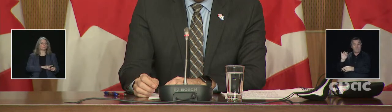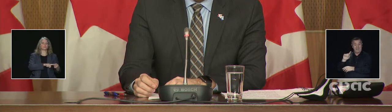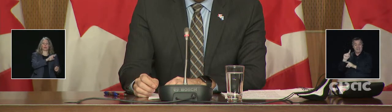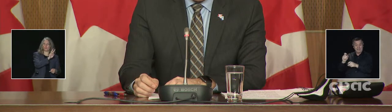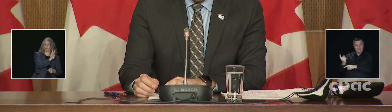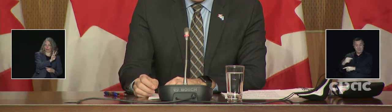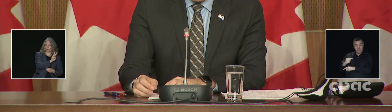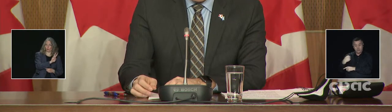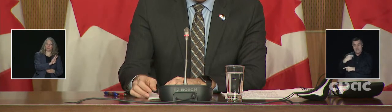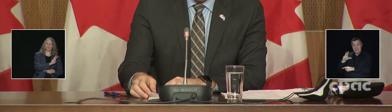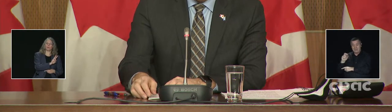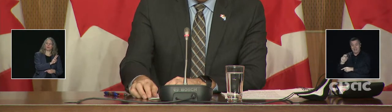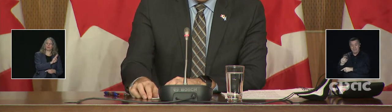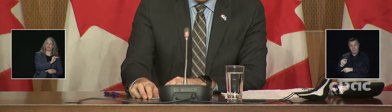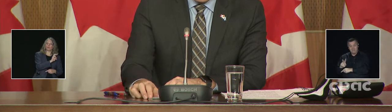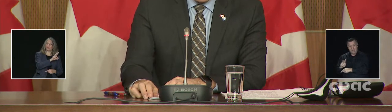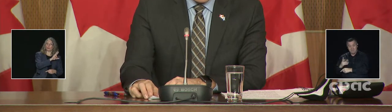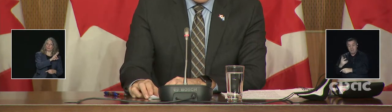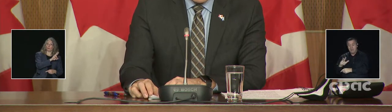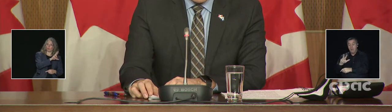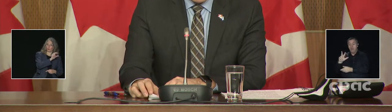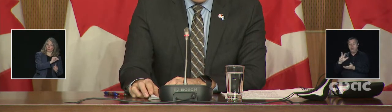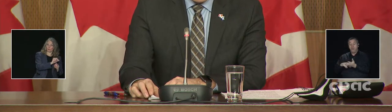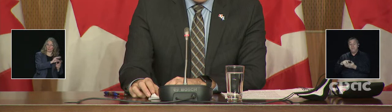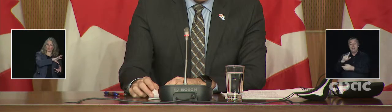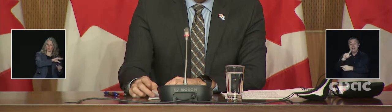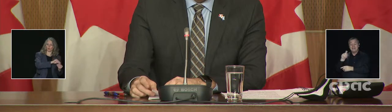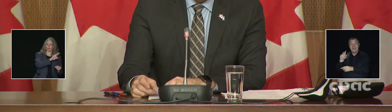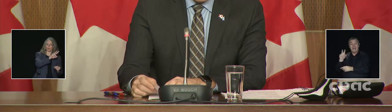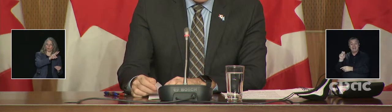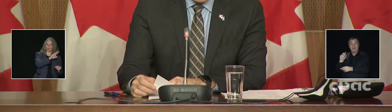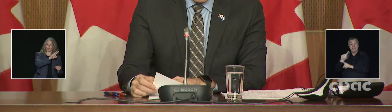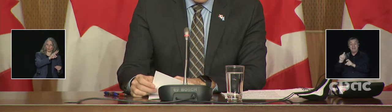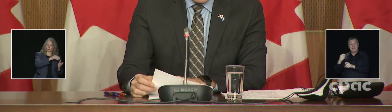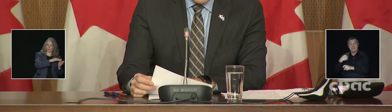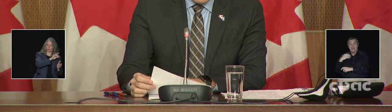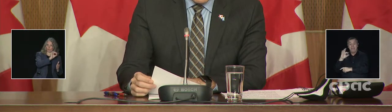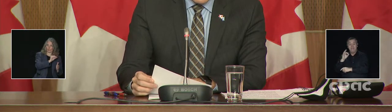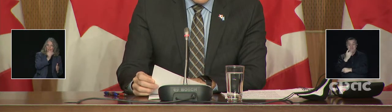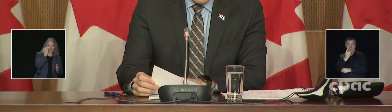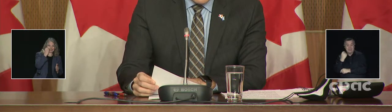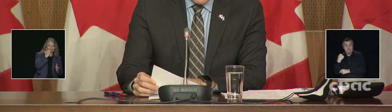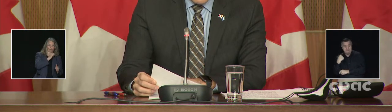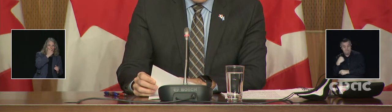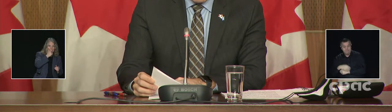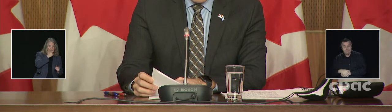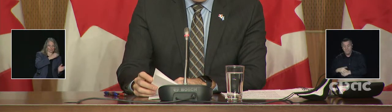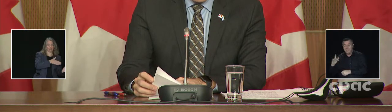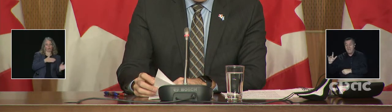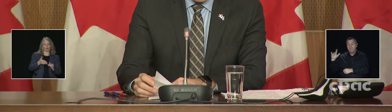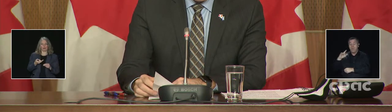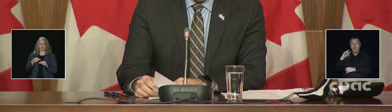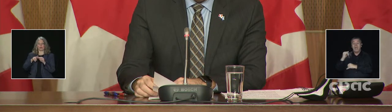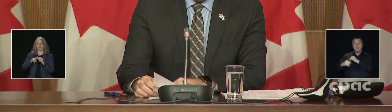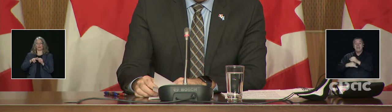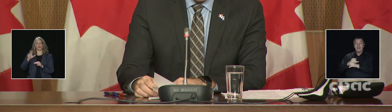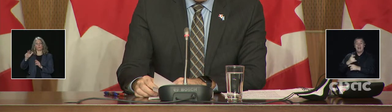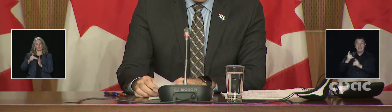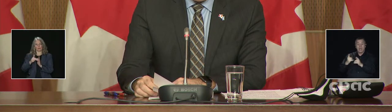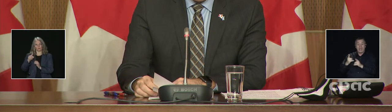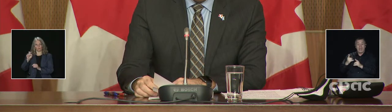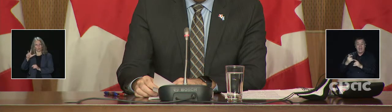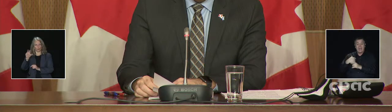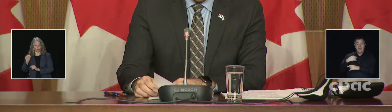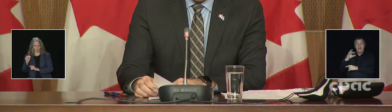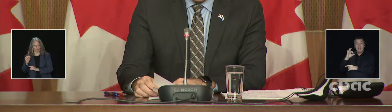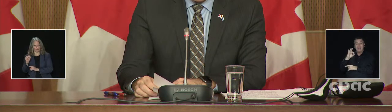jour en date du 30 novembre à 3 130 tests en date du 9 décembre. À l'aéroport international de Calgary, nous sommes